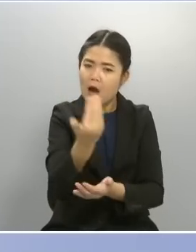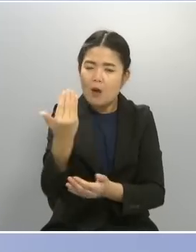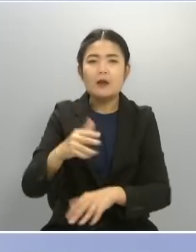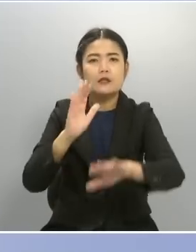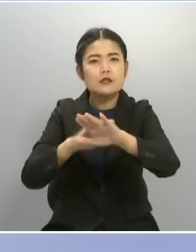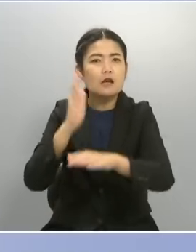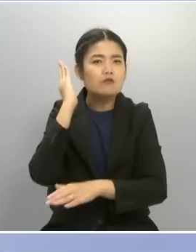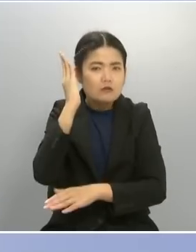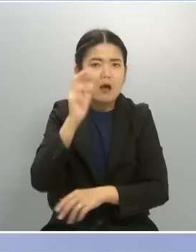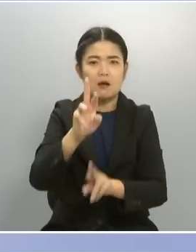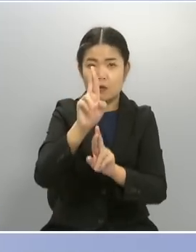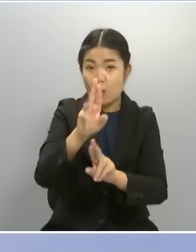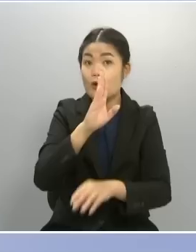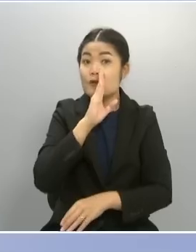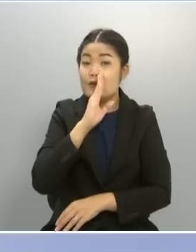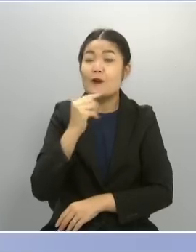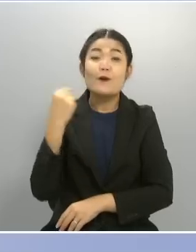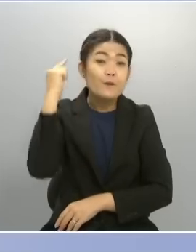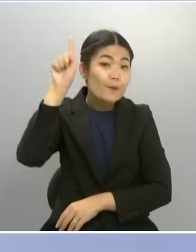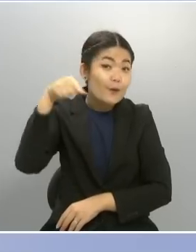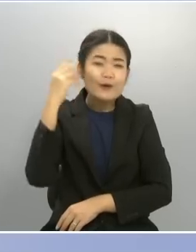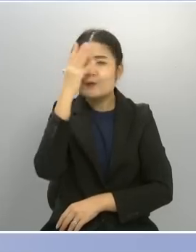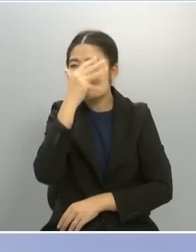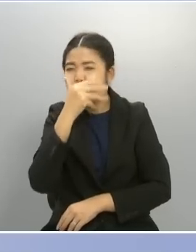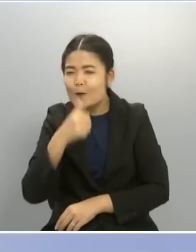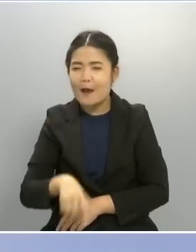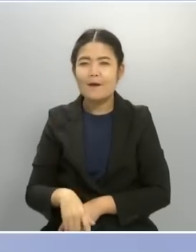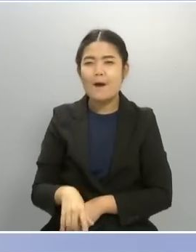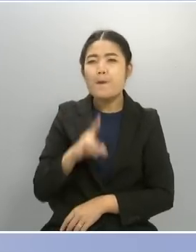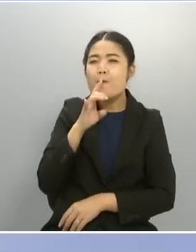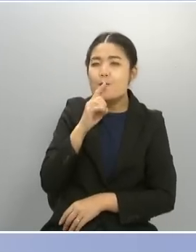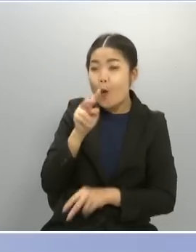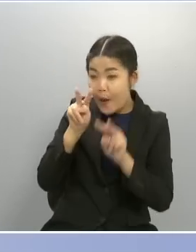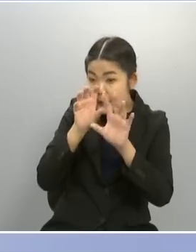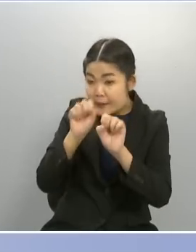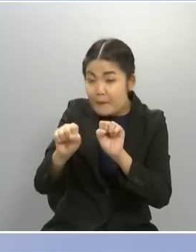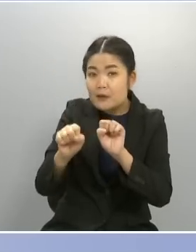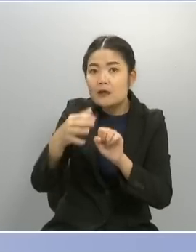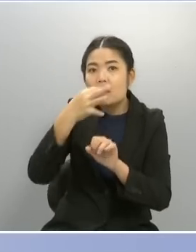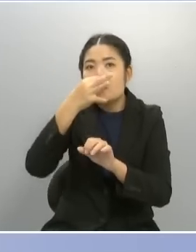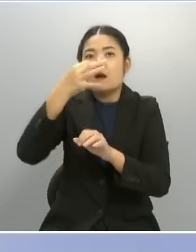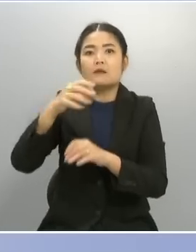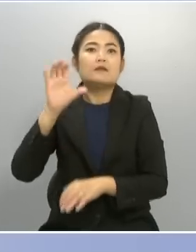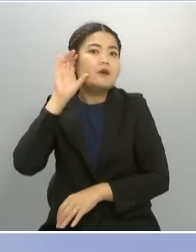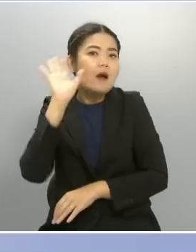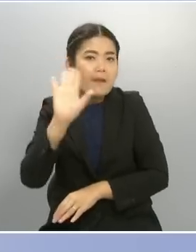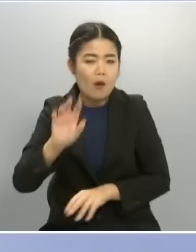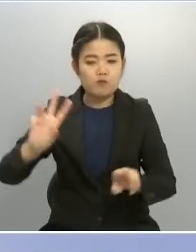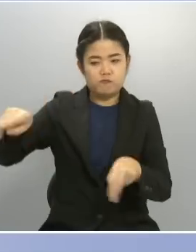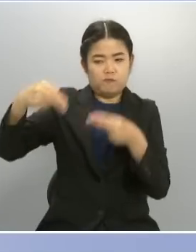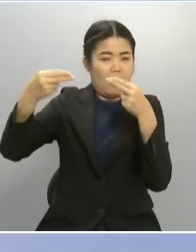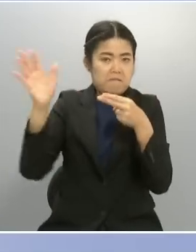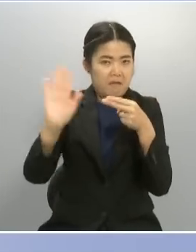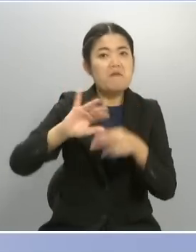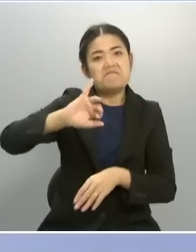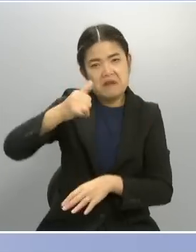ให้ระวังนะคะถ้าเจอสาวสวยโชว์สยิวให้ดูอย่าหลงกลอย่าไปเปิดโชว์แล้วก็ไปแลกดูกับเขาไม่อย่างนั้นอาจ